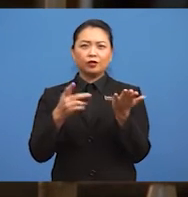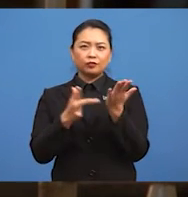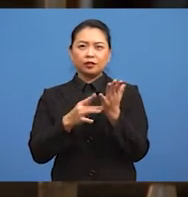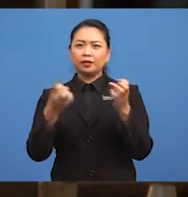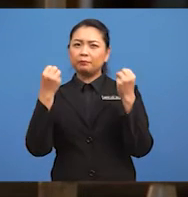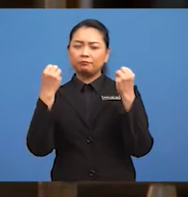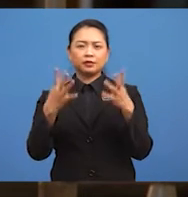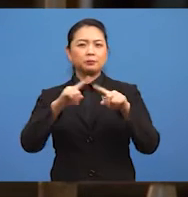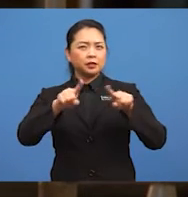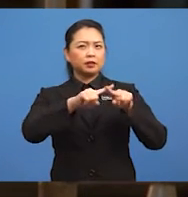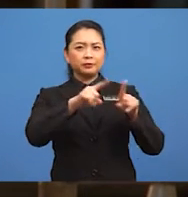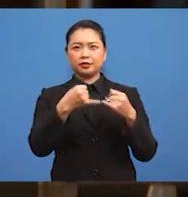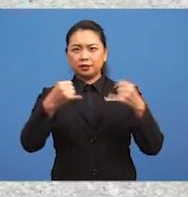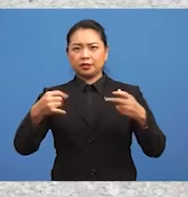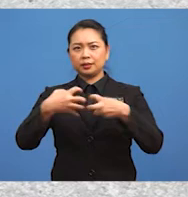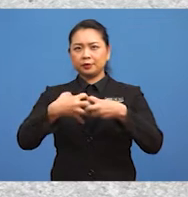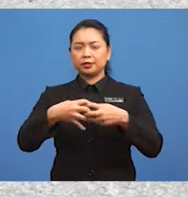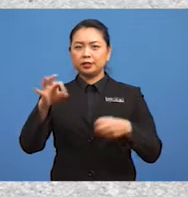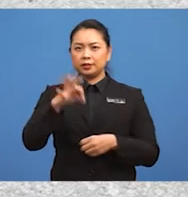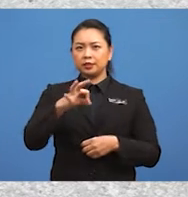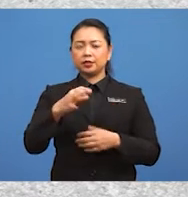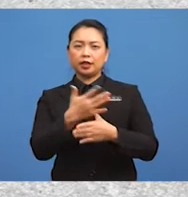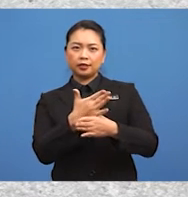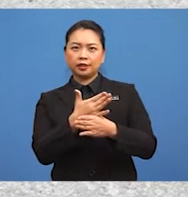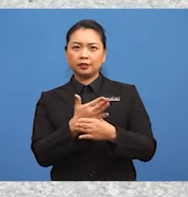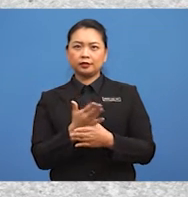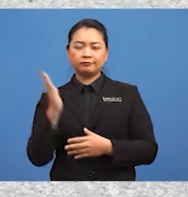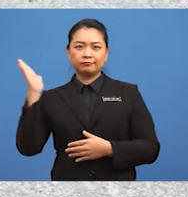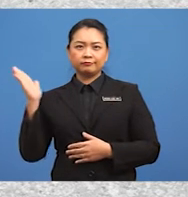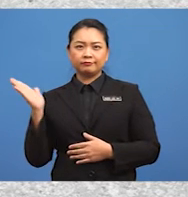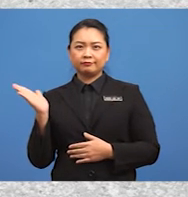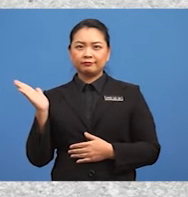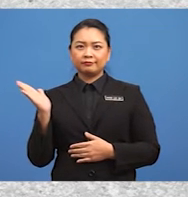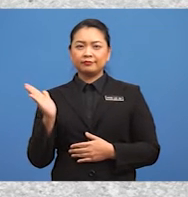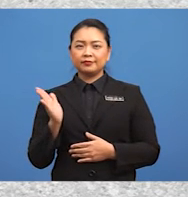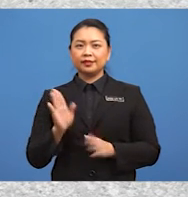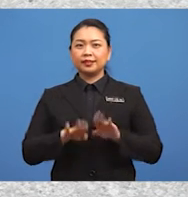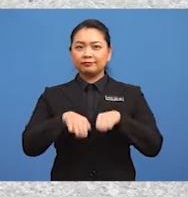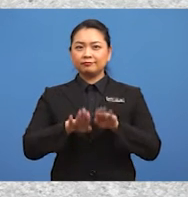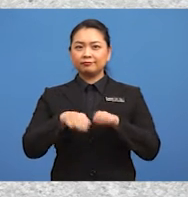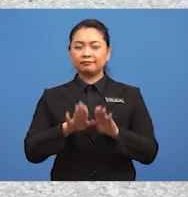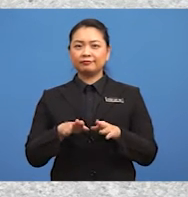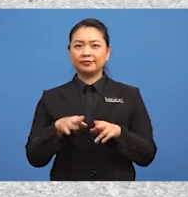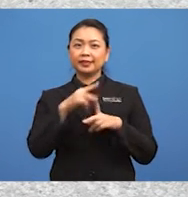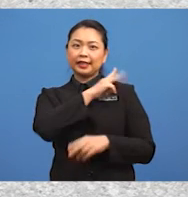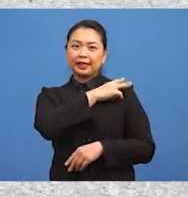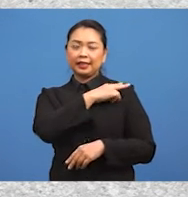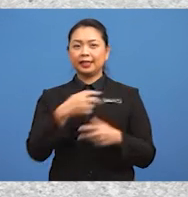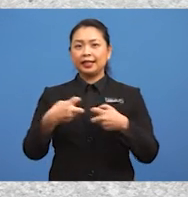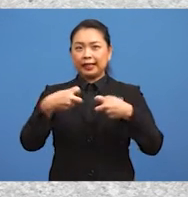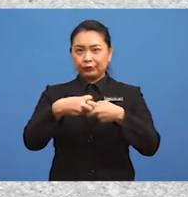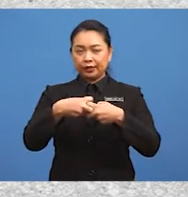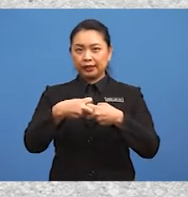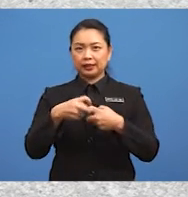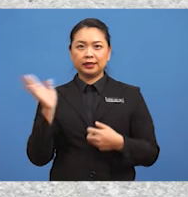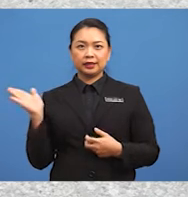terdapat pelbagai jenis mesin jahit. Antaranya ialah mesin jahit kaki, mesin jahit elektrik, mesin